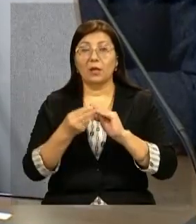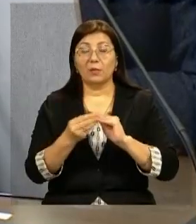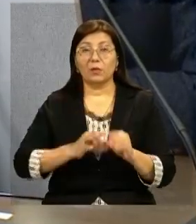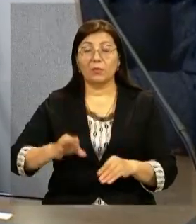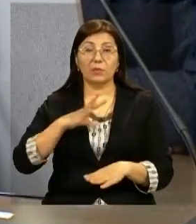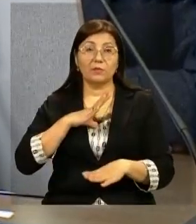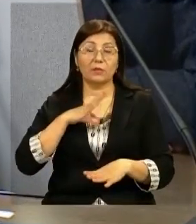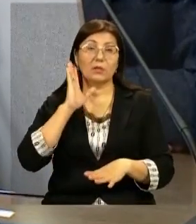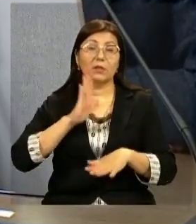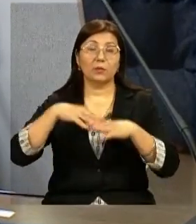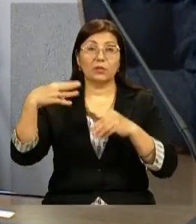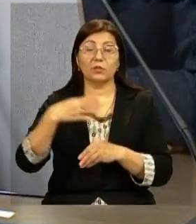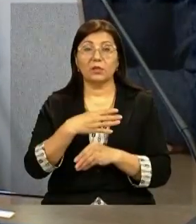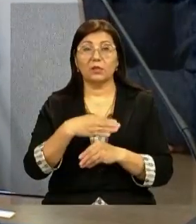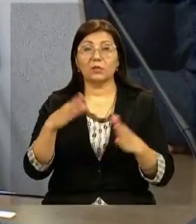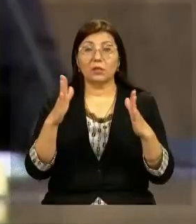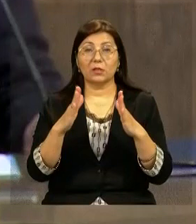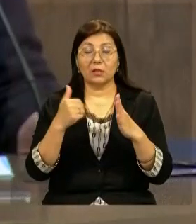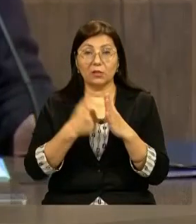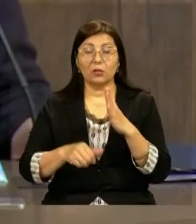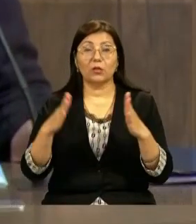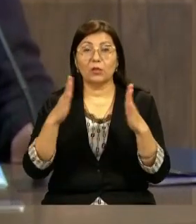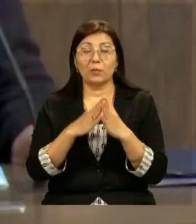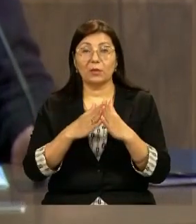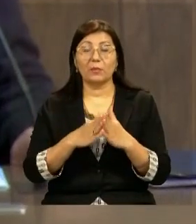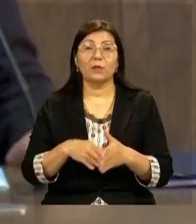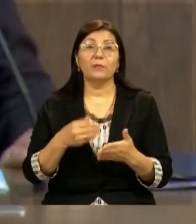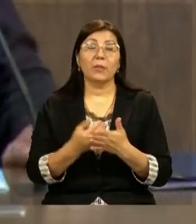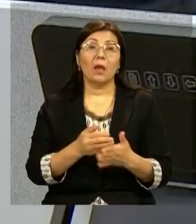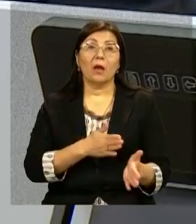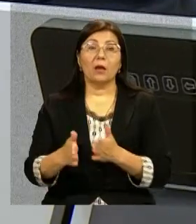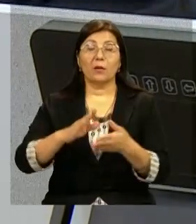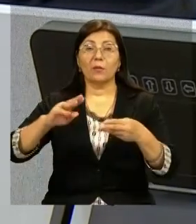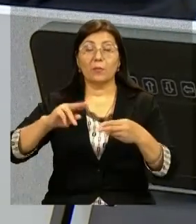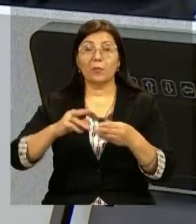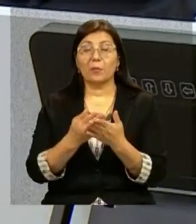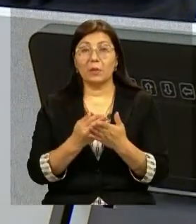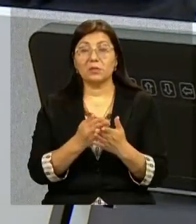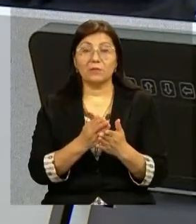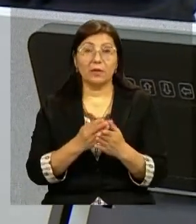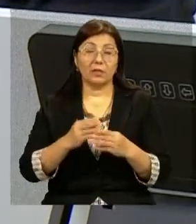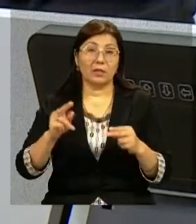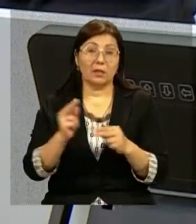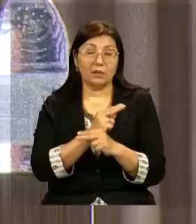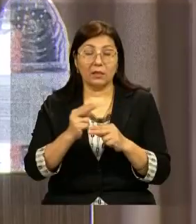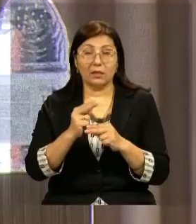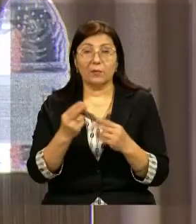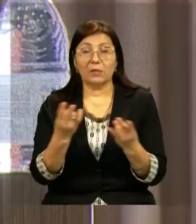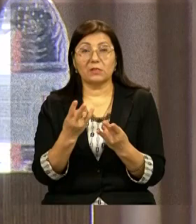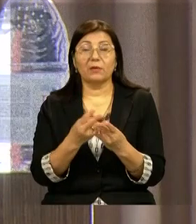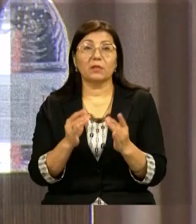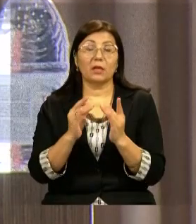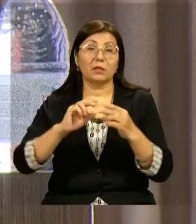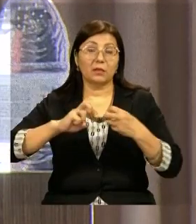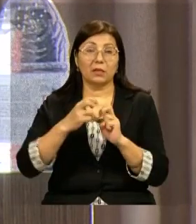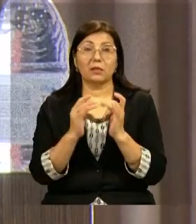регионе было потоплено 4600 домов, повреждены 136 километров автомобильных дорог и 15 мостов, пострадало 23 социальных объекта и